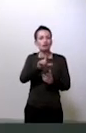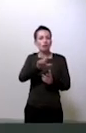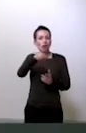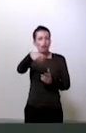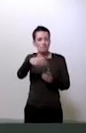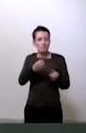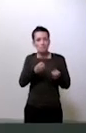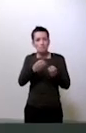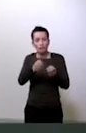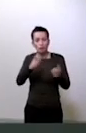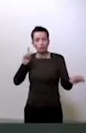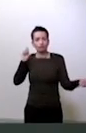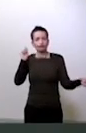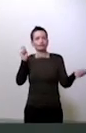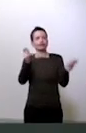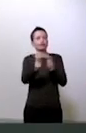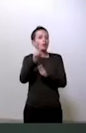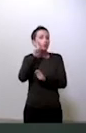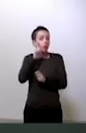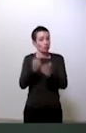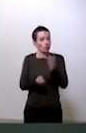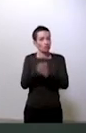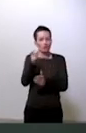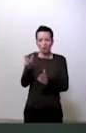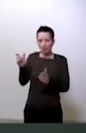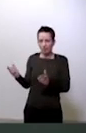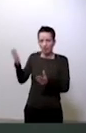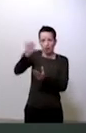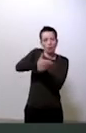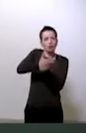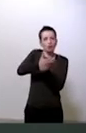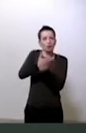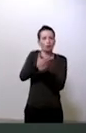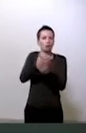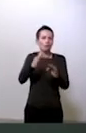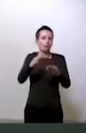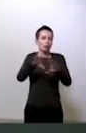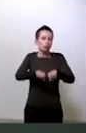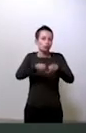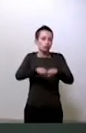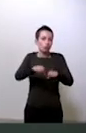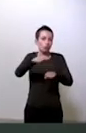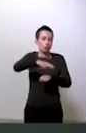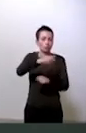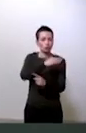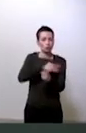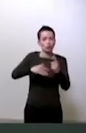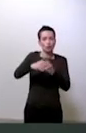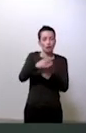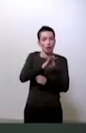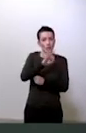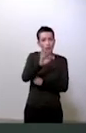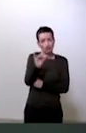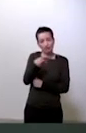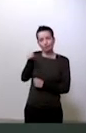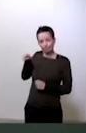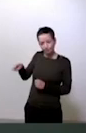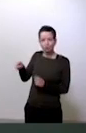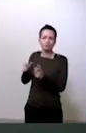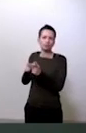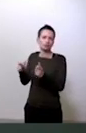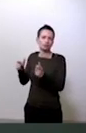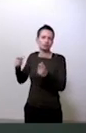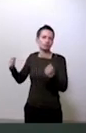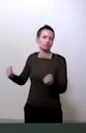historique puisqu'elle donne lieu à un nouvel acteur dans la production du logement social en France, les promoteurs immobiliers. Alors que les enjeux en